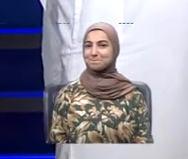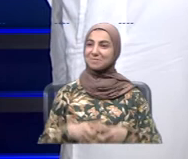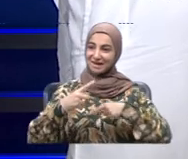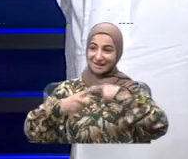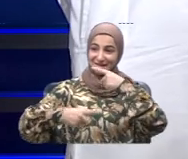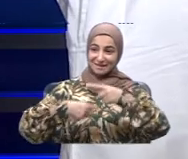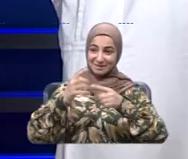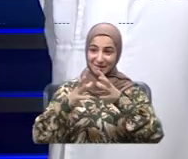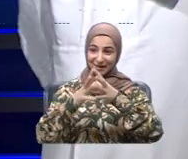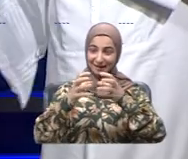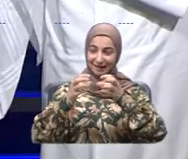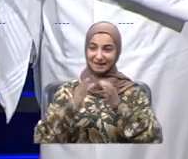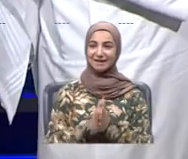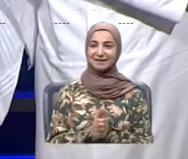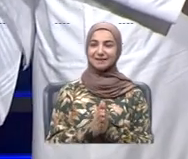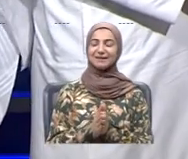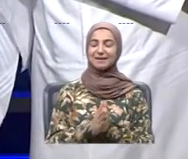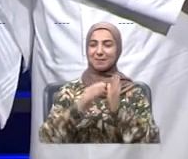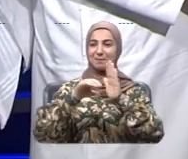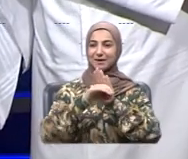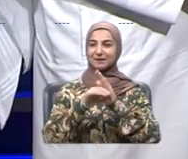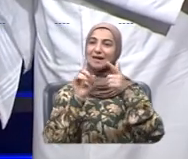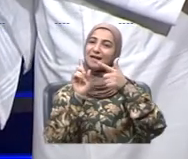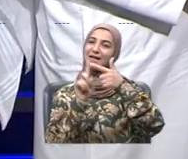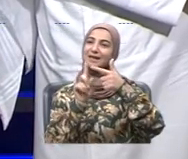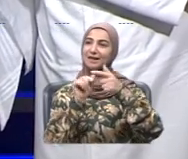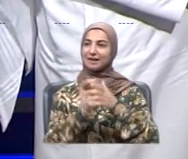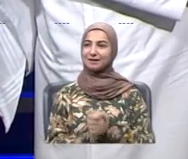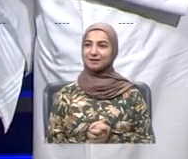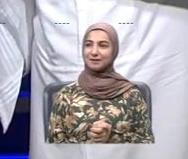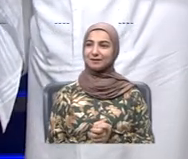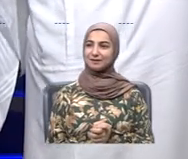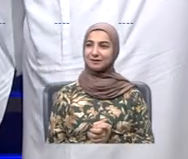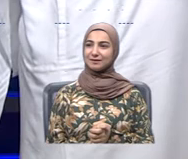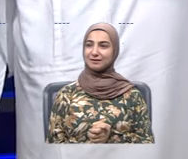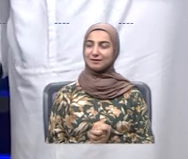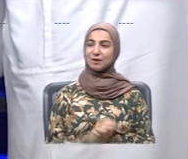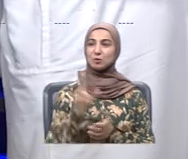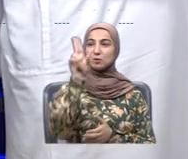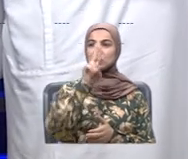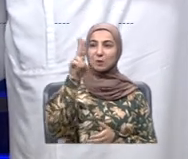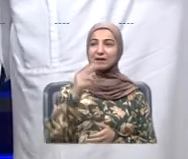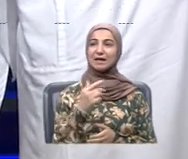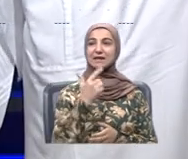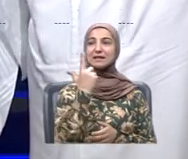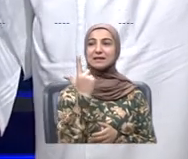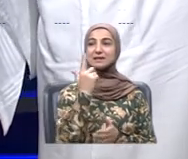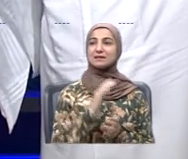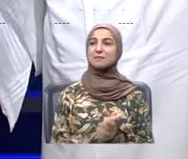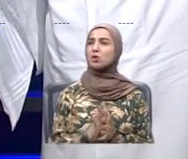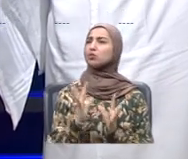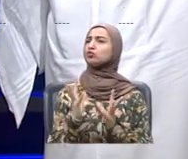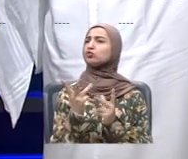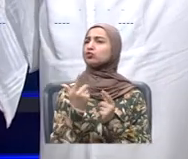نواصل تحليلنا للمقطع الثاني وهو سيرورة الحجاج، ووصلنا إلى السؤال السابع الذي يقول: ما الدور